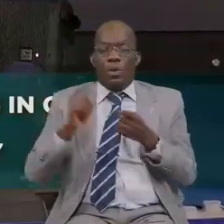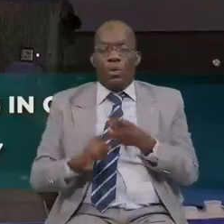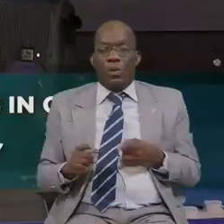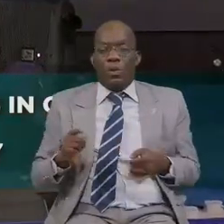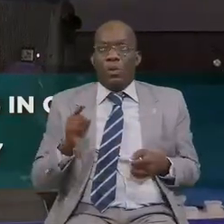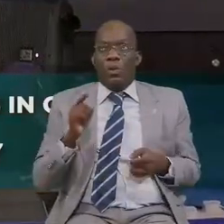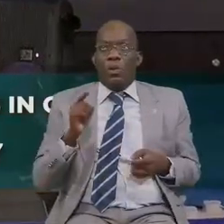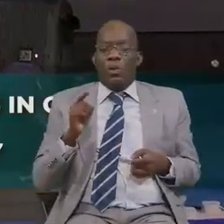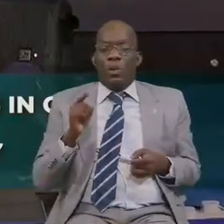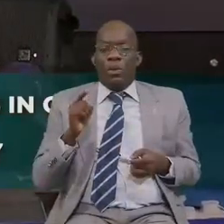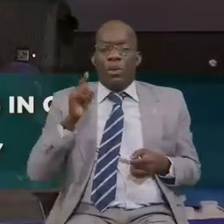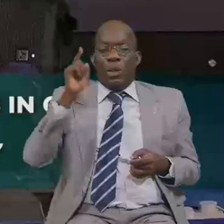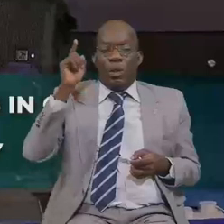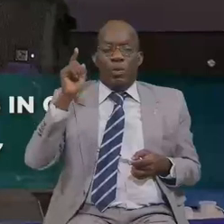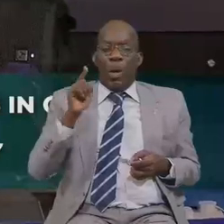es-tu roi?